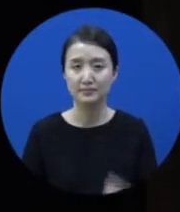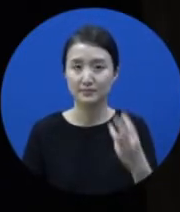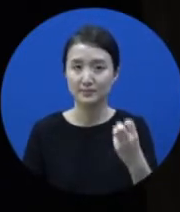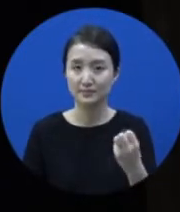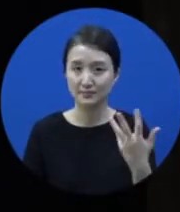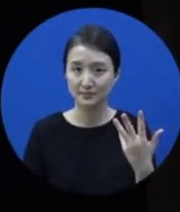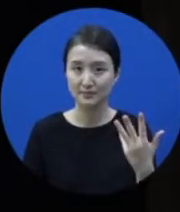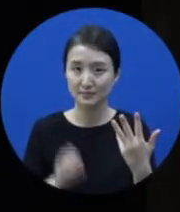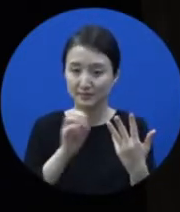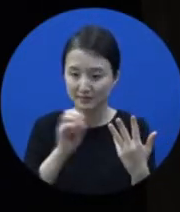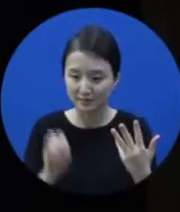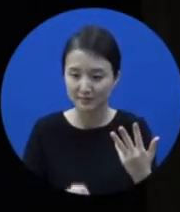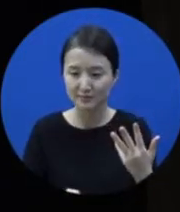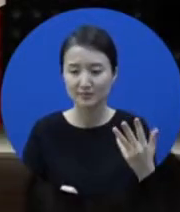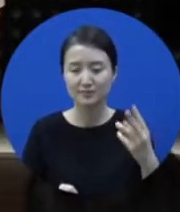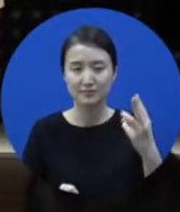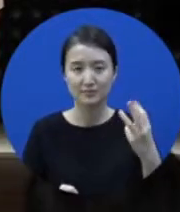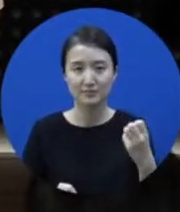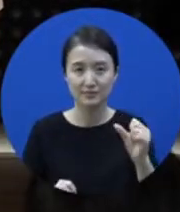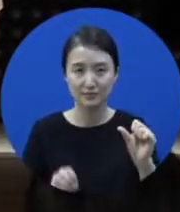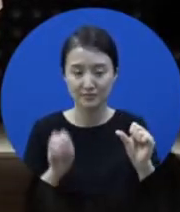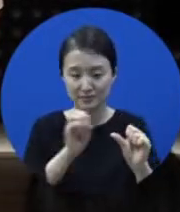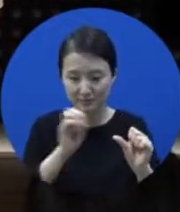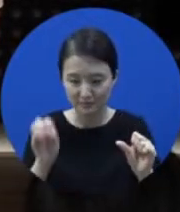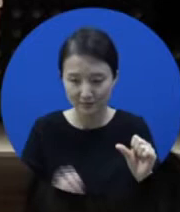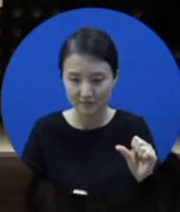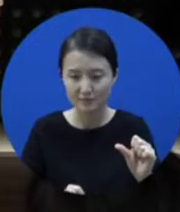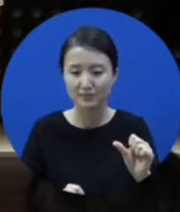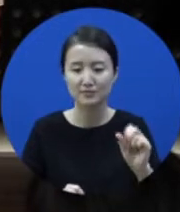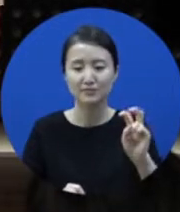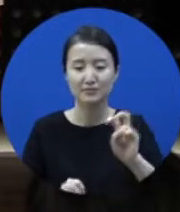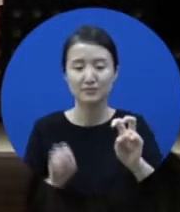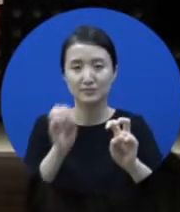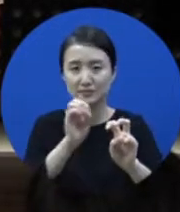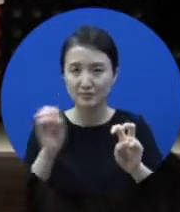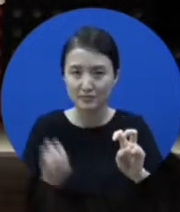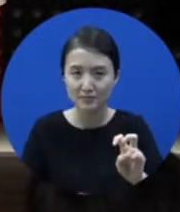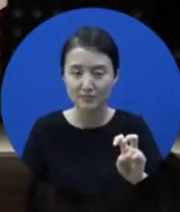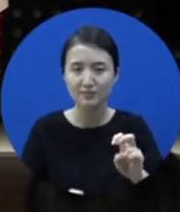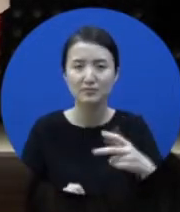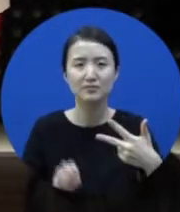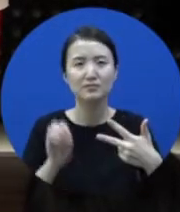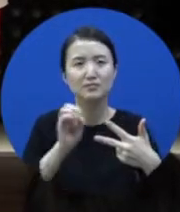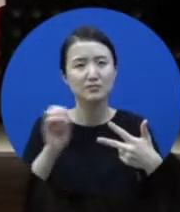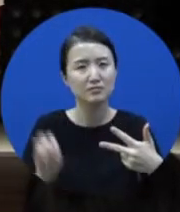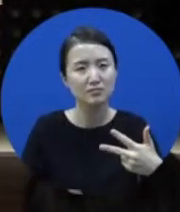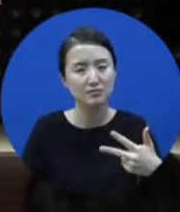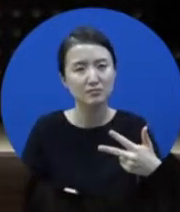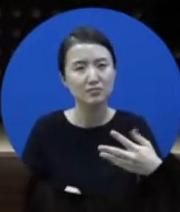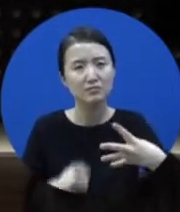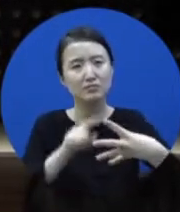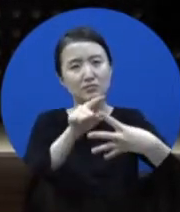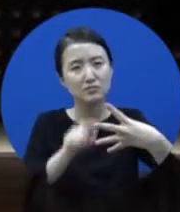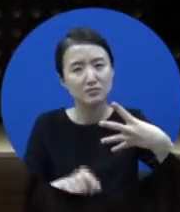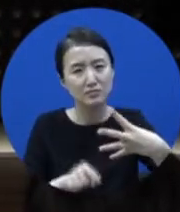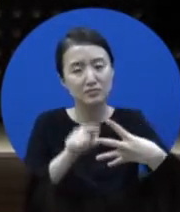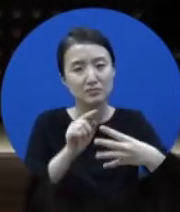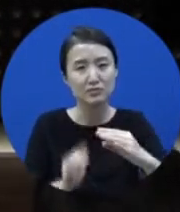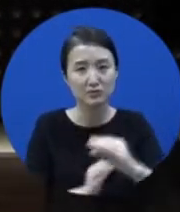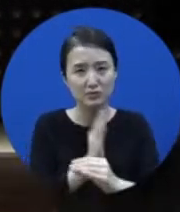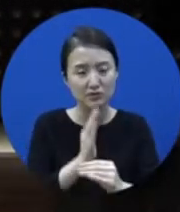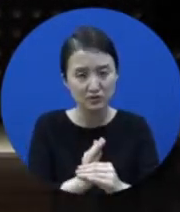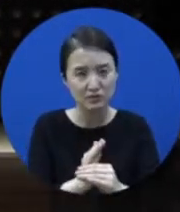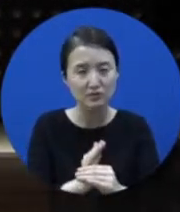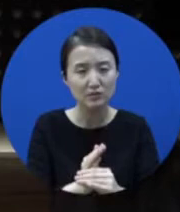20, 7. 과연 메시지의 내용은 몇 퍼센트에 해당이 될까요? 내가 말한 내용이 상대방에게 몇 퍼센트나 해당이